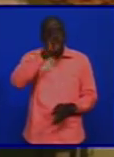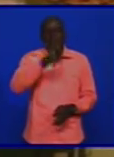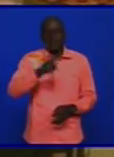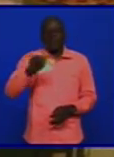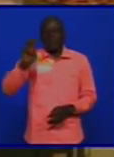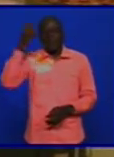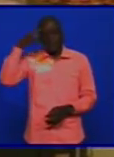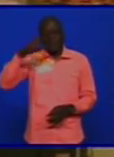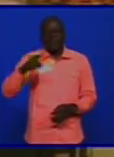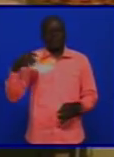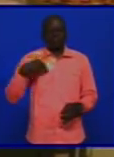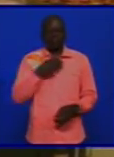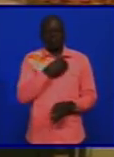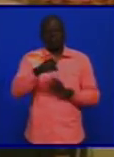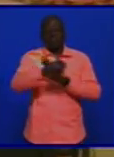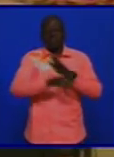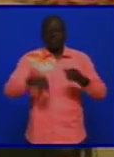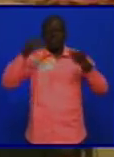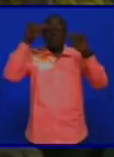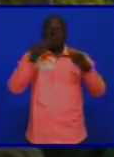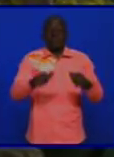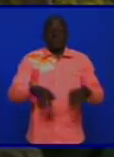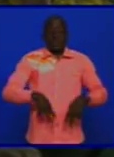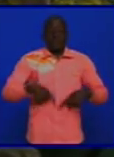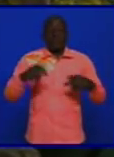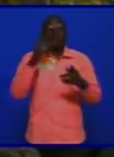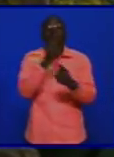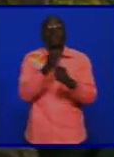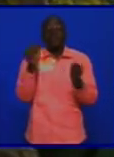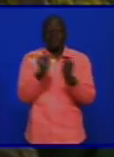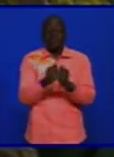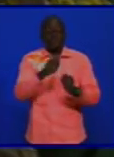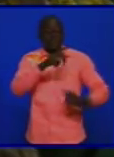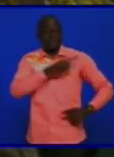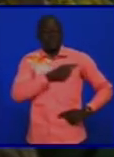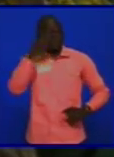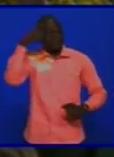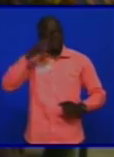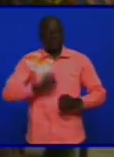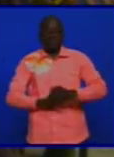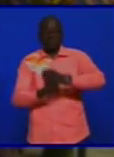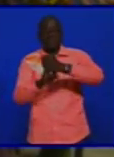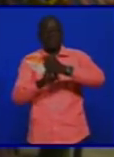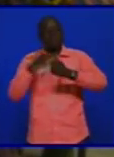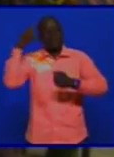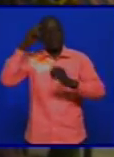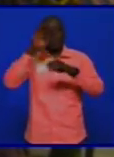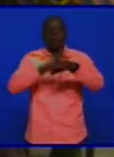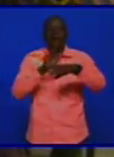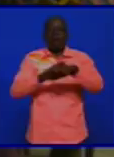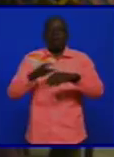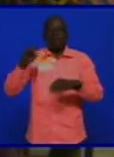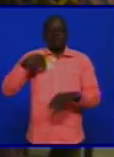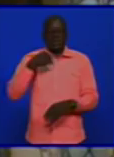du Sud-Ouest à rester sur le qui-vive, à une franche collaboration avec les forces de défense et de sécurité. Elle appelle également ses militants à rester unis